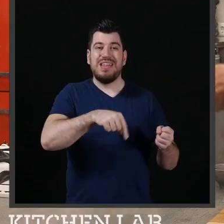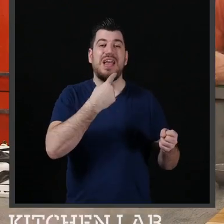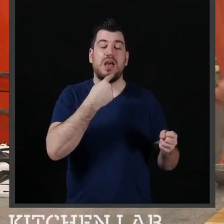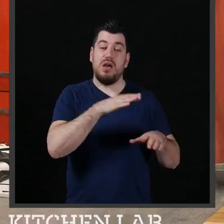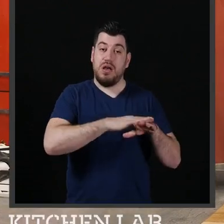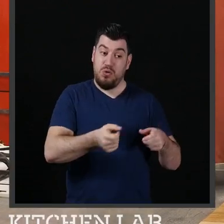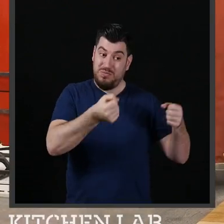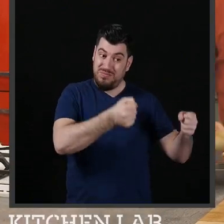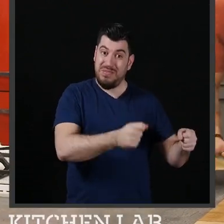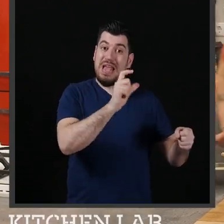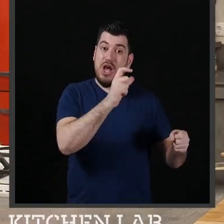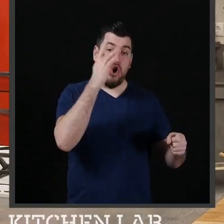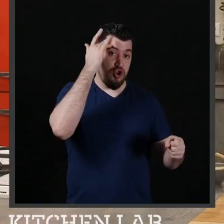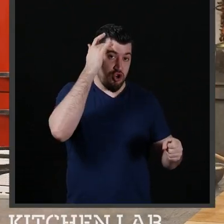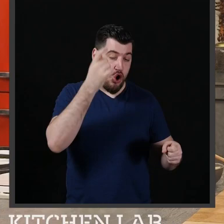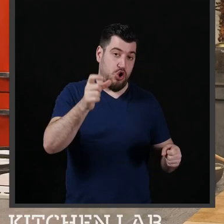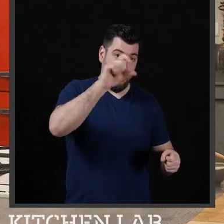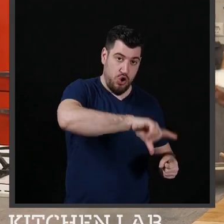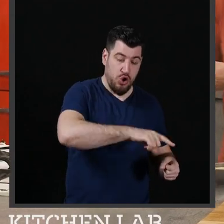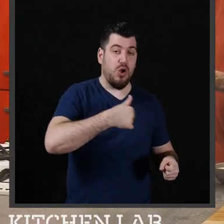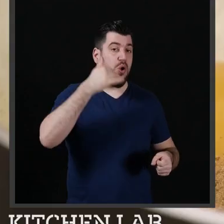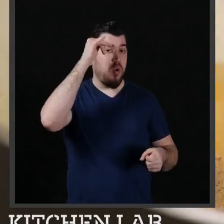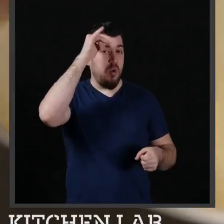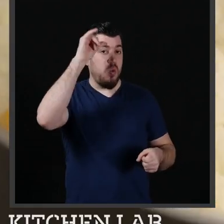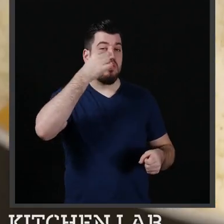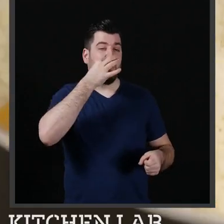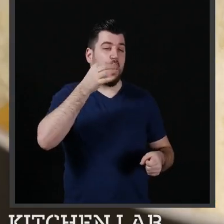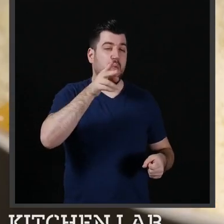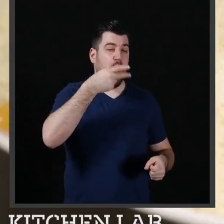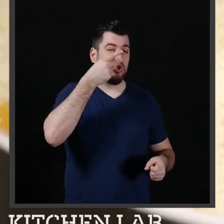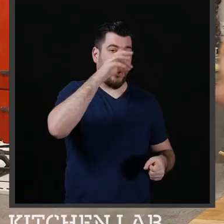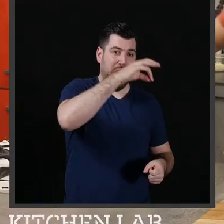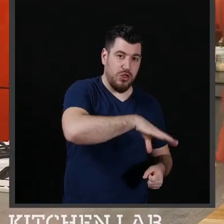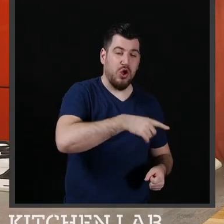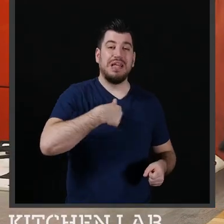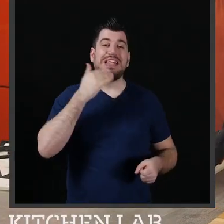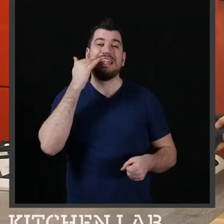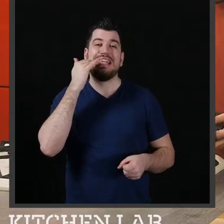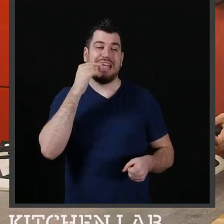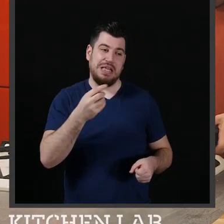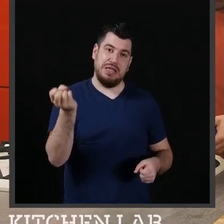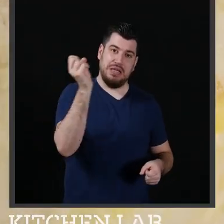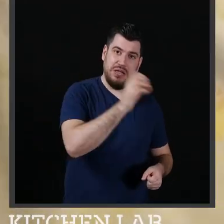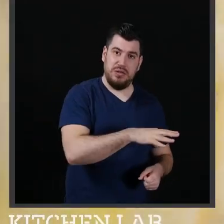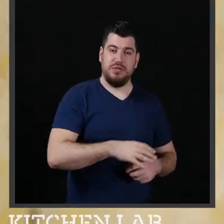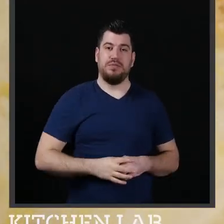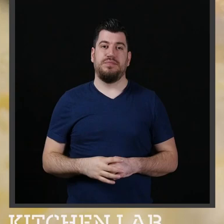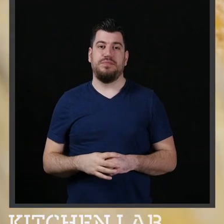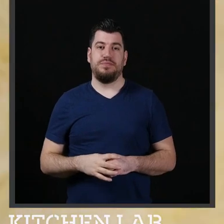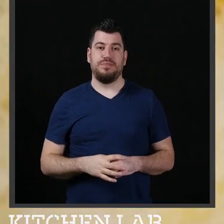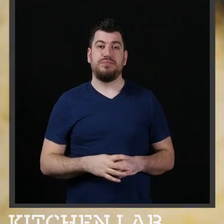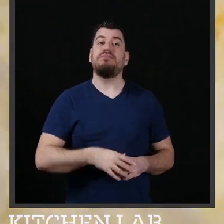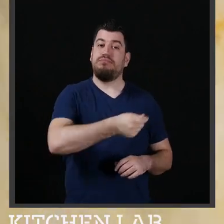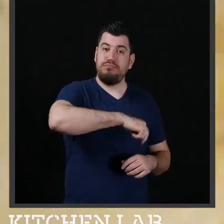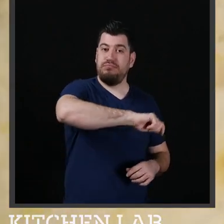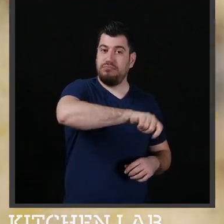το μοσχοκάριδο και το τυράκι μου. Οχ! Ανακατεύω. Και αυτή τώρα πια